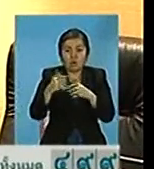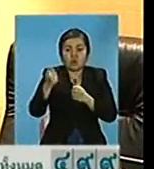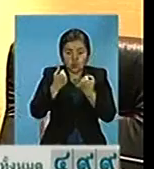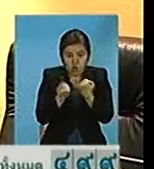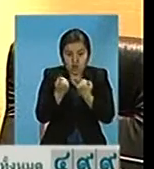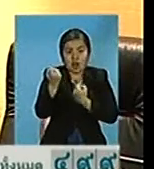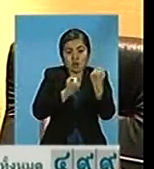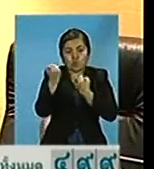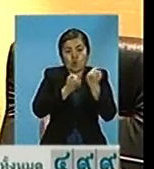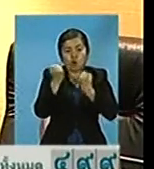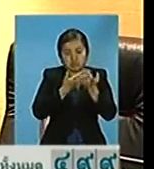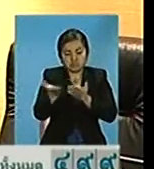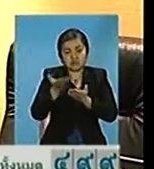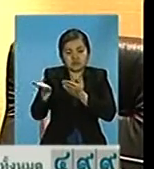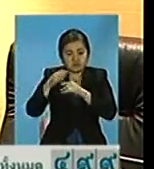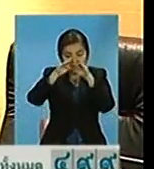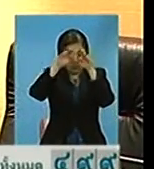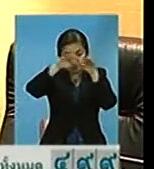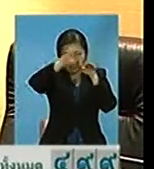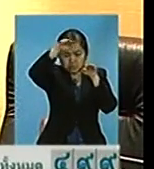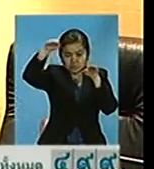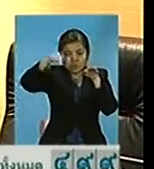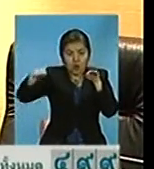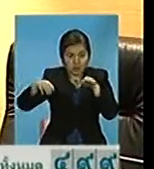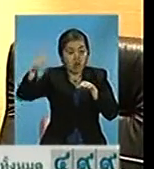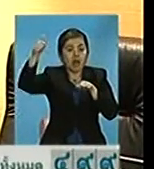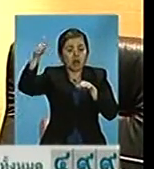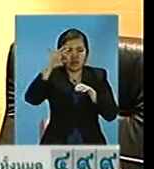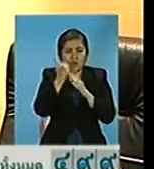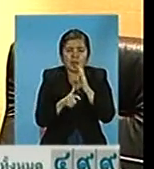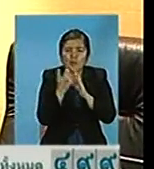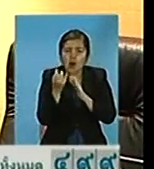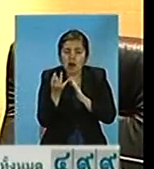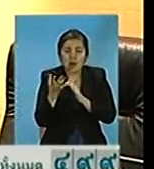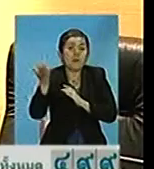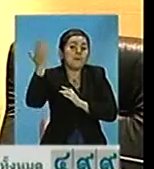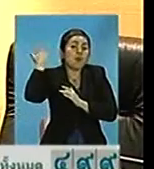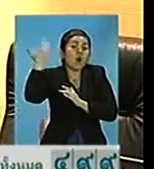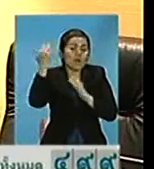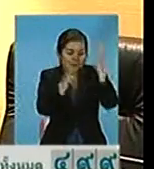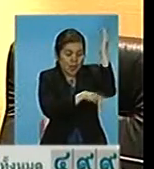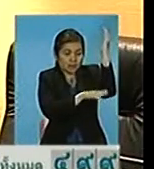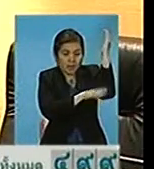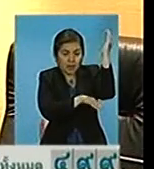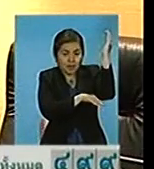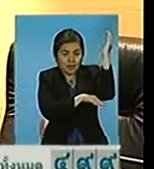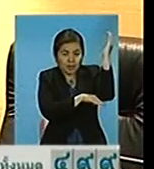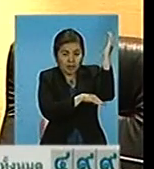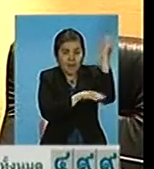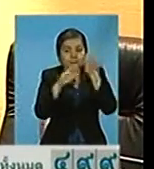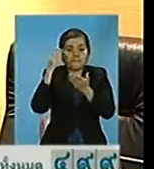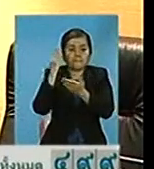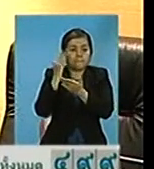ขี่กันทุกคนเลยนะครับทำไมล่ะครับเมื่อก่อนภาคใต้นี่ส่วนแบ่